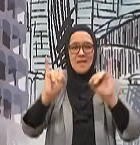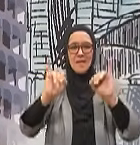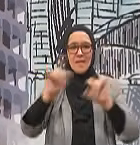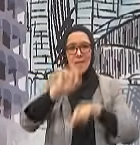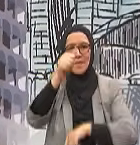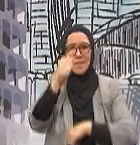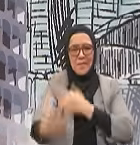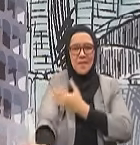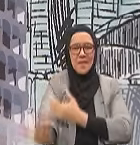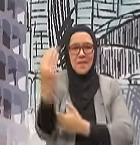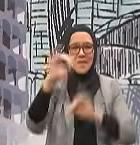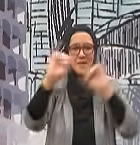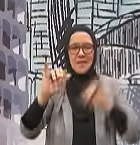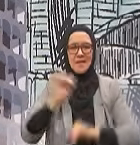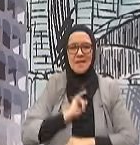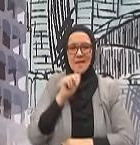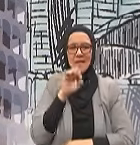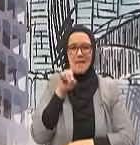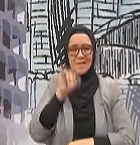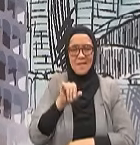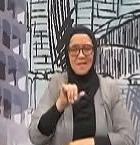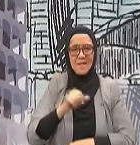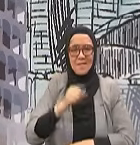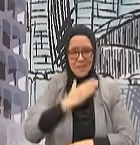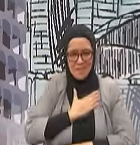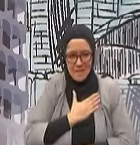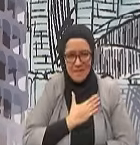isnin saya ini Reza Rahadian salam hormat Assalamualaikum